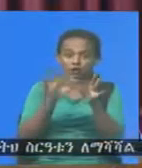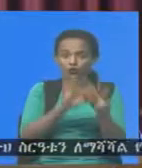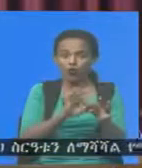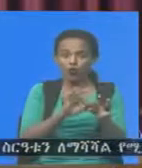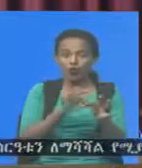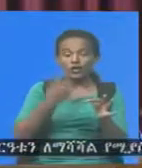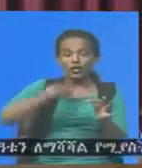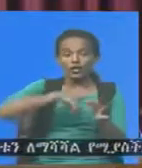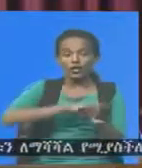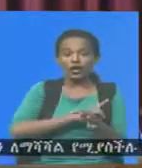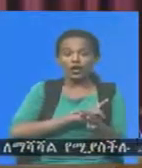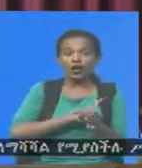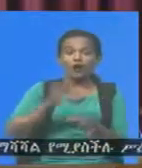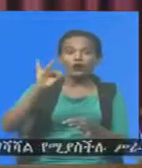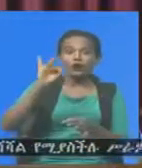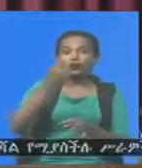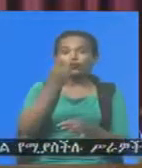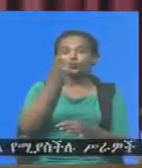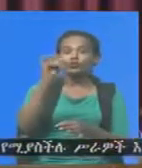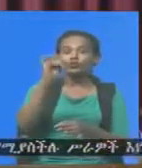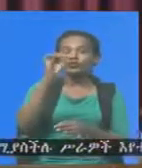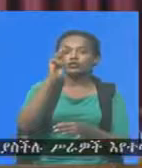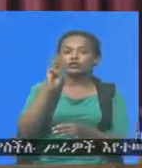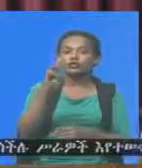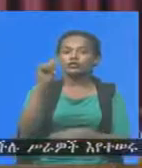የኛ ሎጂስቲክስ ድርጅት